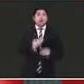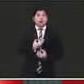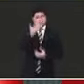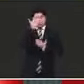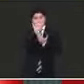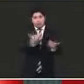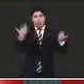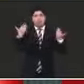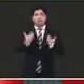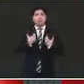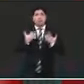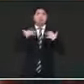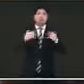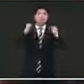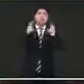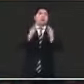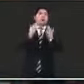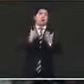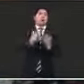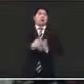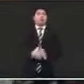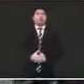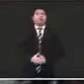selamlıyorum Kalın sağlıcakla